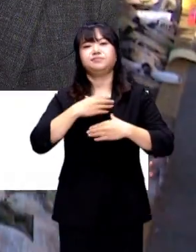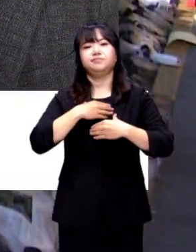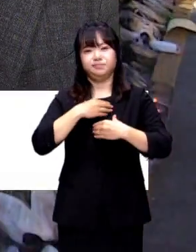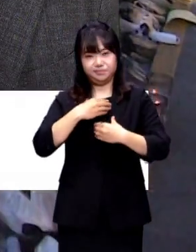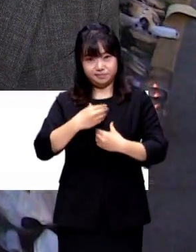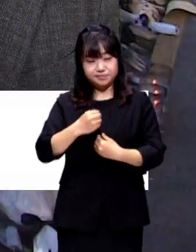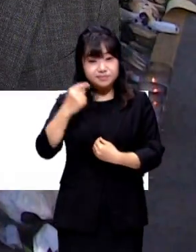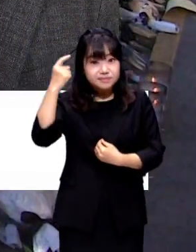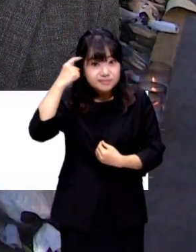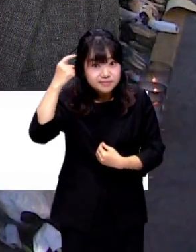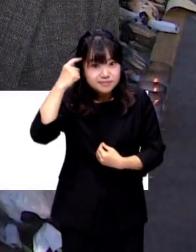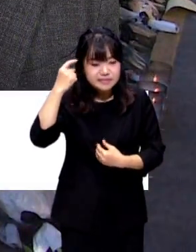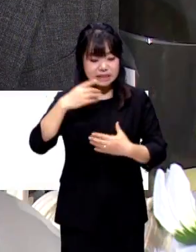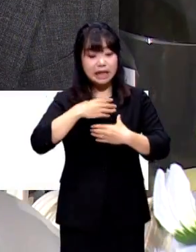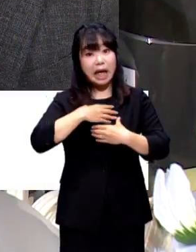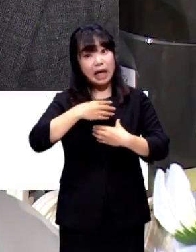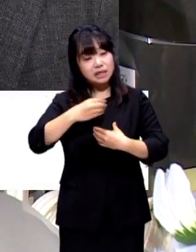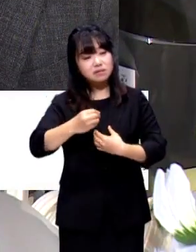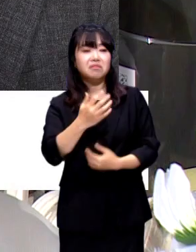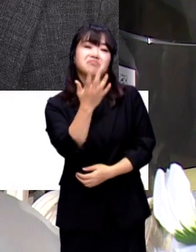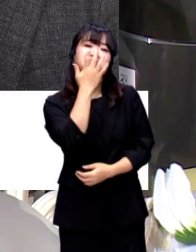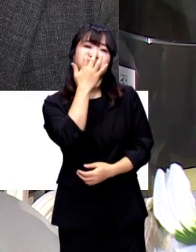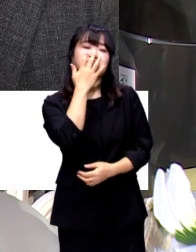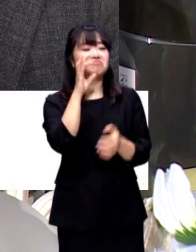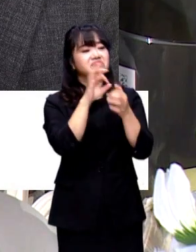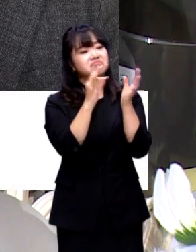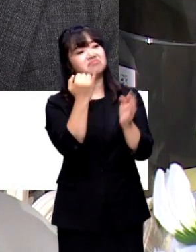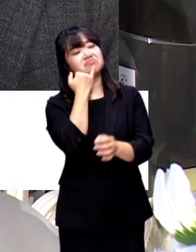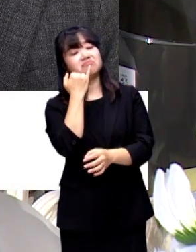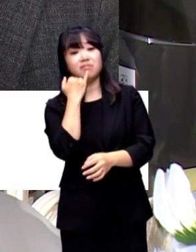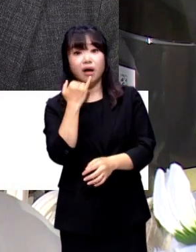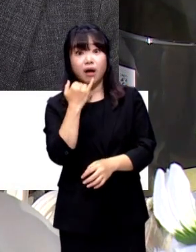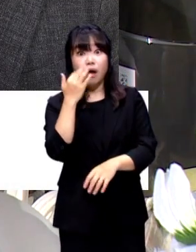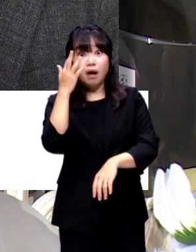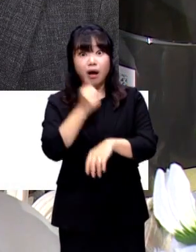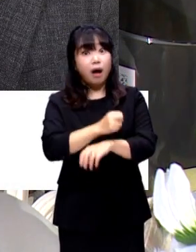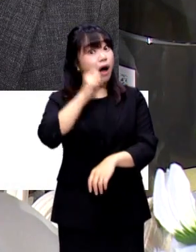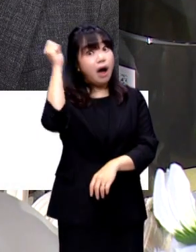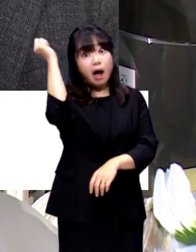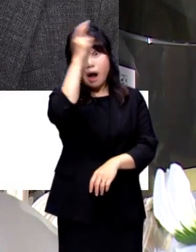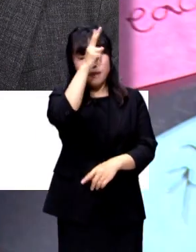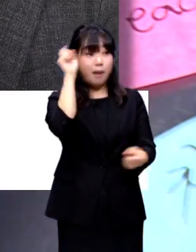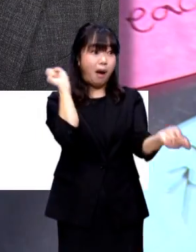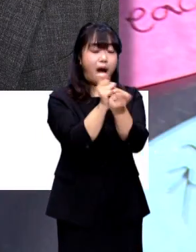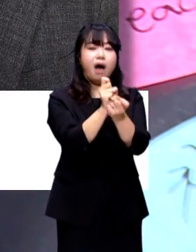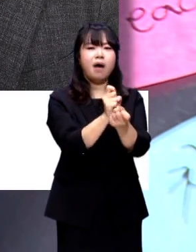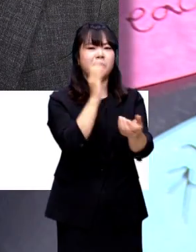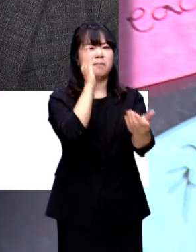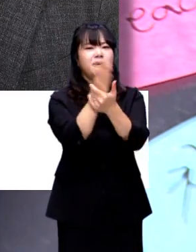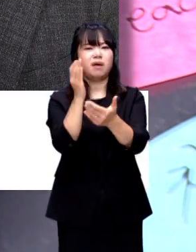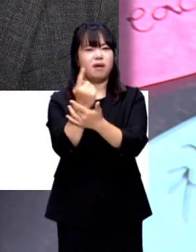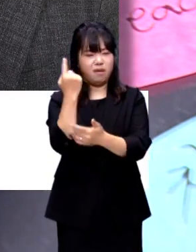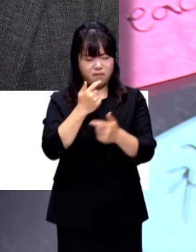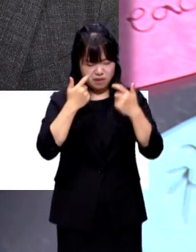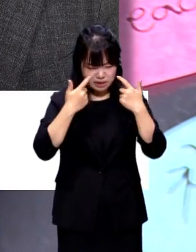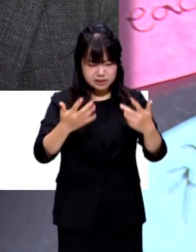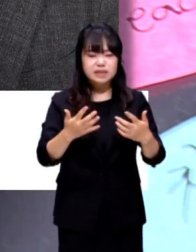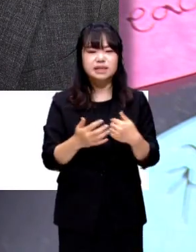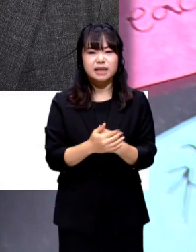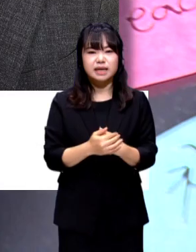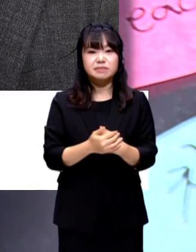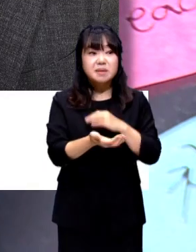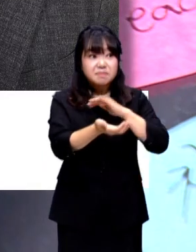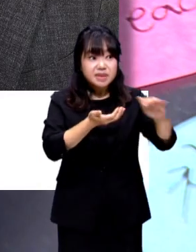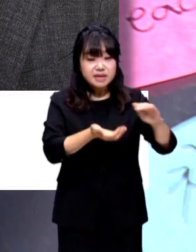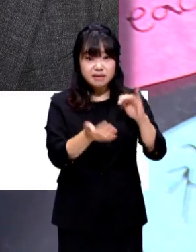안전의식, 그러니까 안전에 대해서 너무 간과하게 되면 말도 안 되는 상황 속에서 큰 사고가 발생할 수 있다는 것에 대한